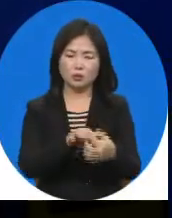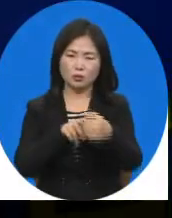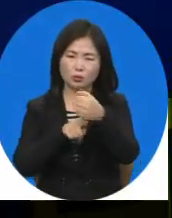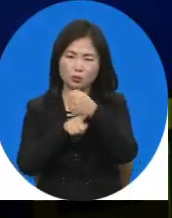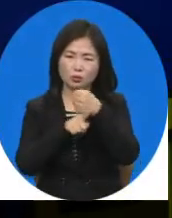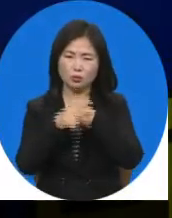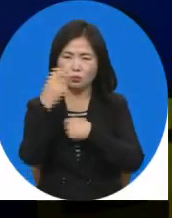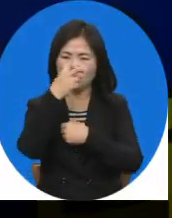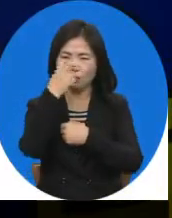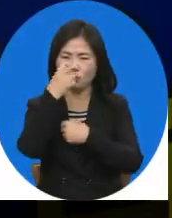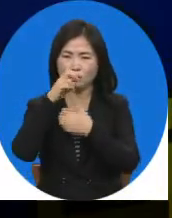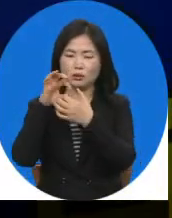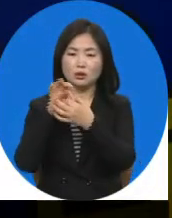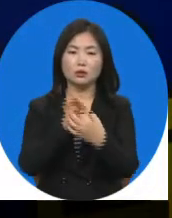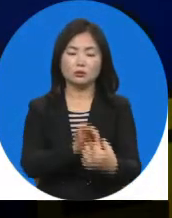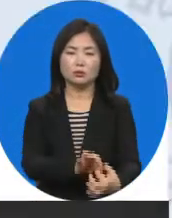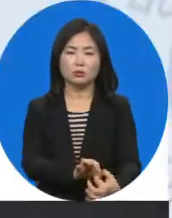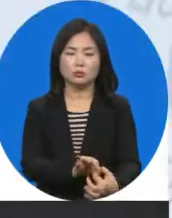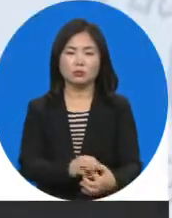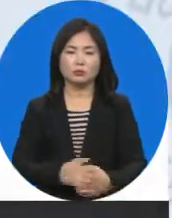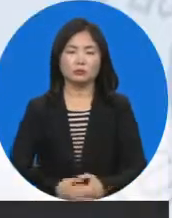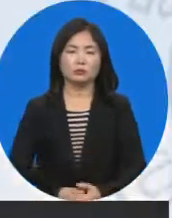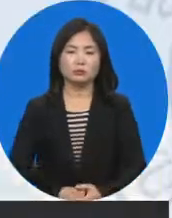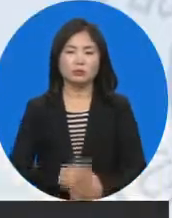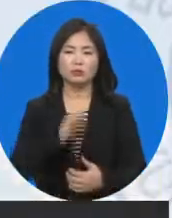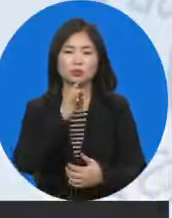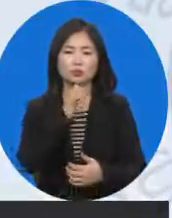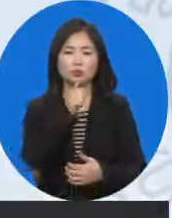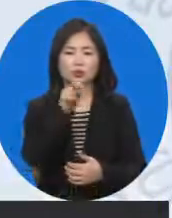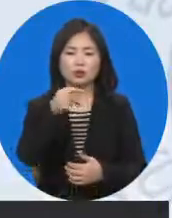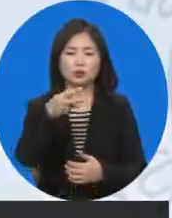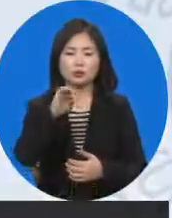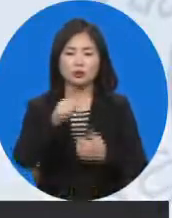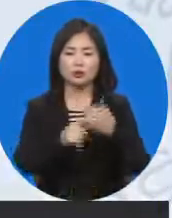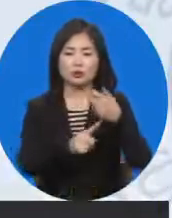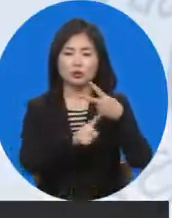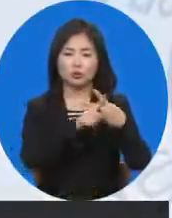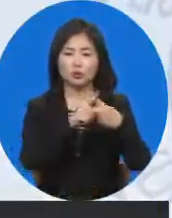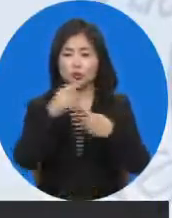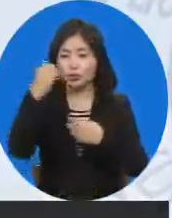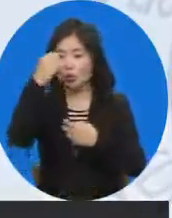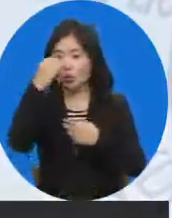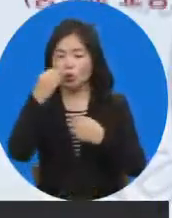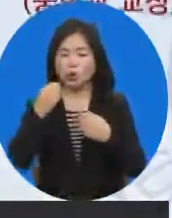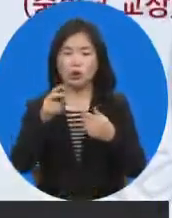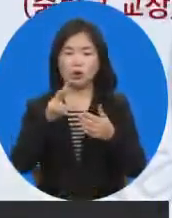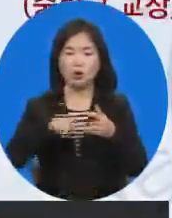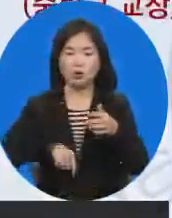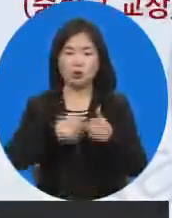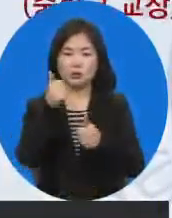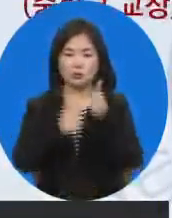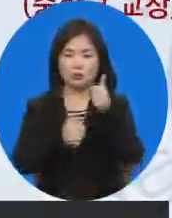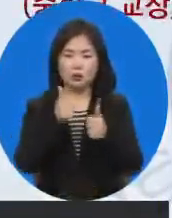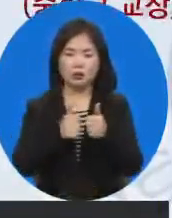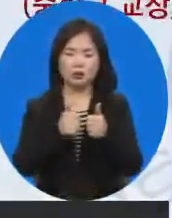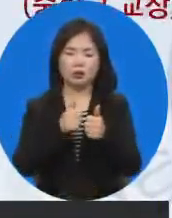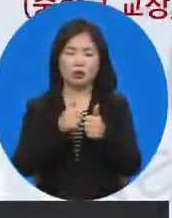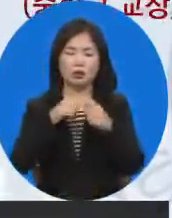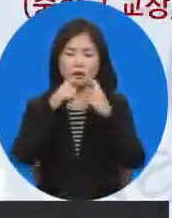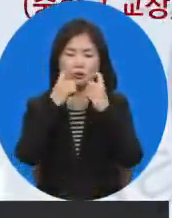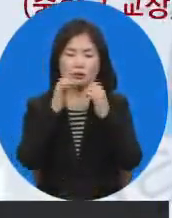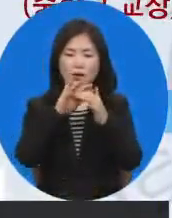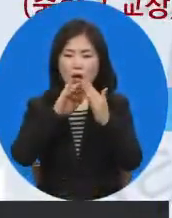그렇게 해서 이렇게 하는거 거 구미 혀 릴 중고등학교 날로 시험 사건은 가족 경영을 하는 사기